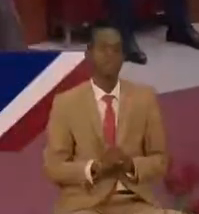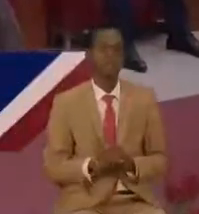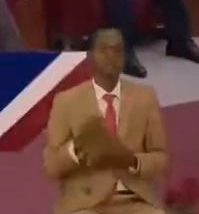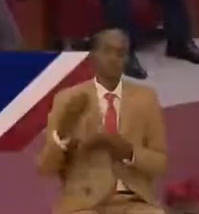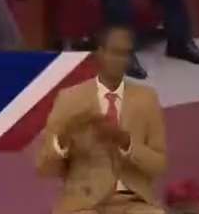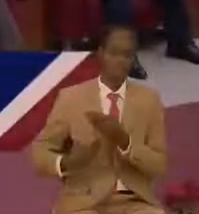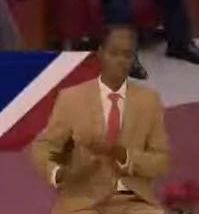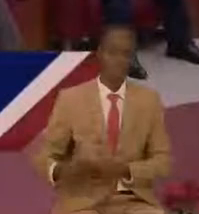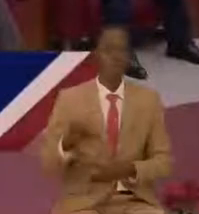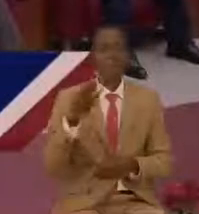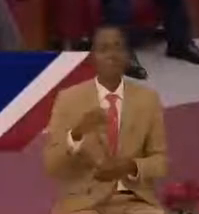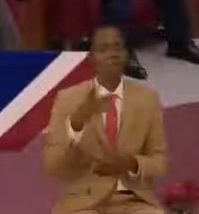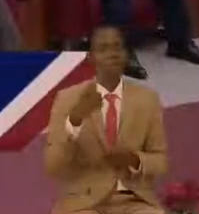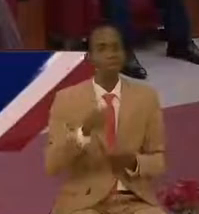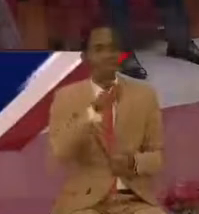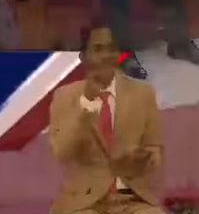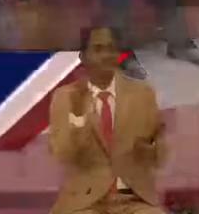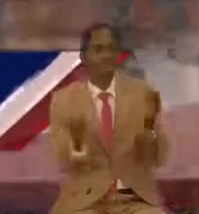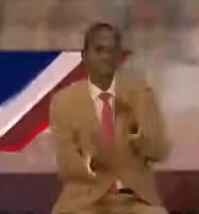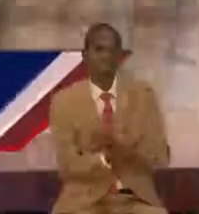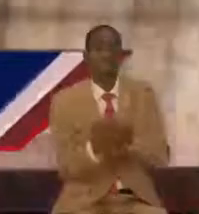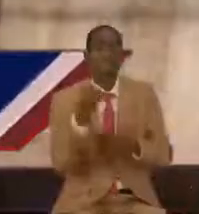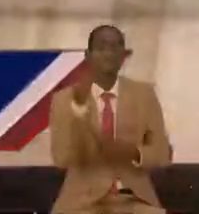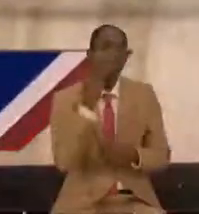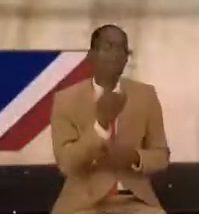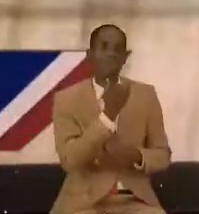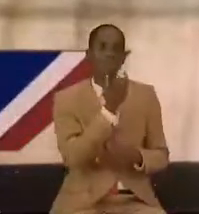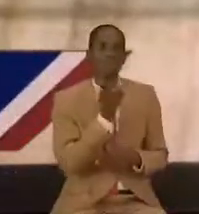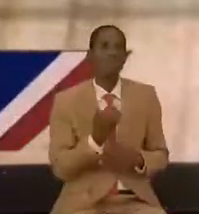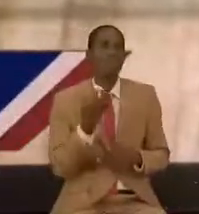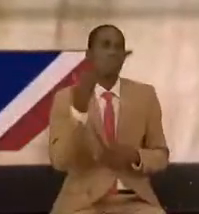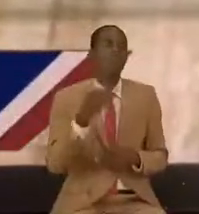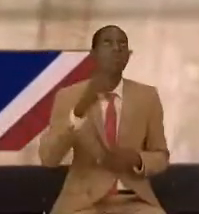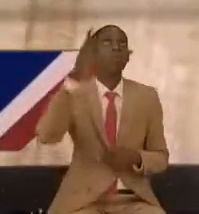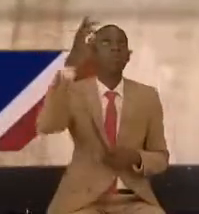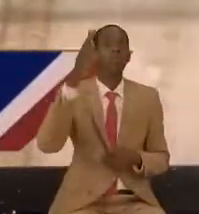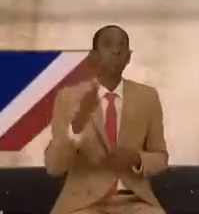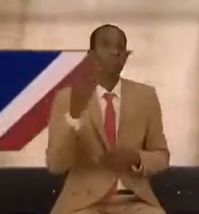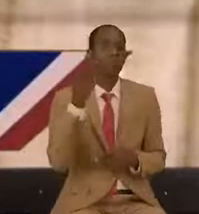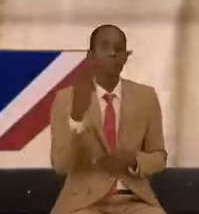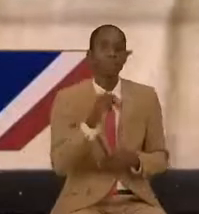suffisant. L'héritage de l'Israël triomphant de Dieu.